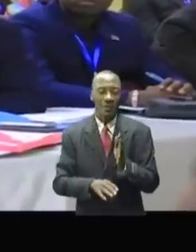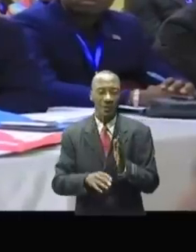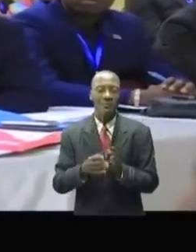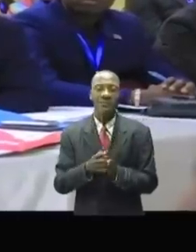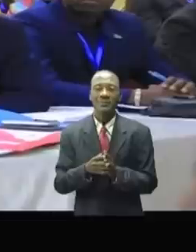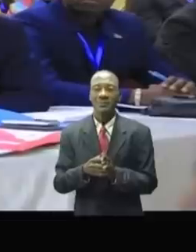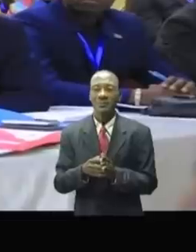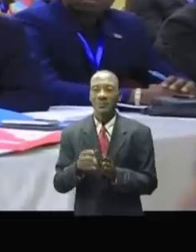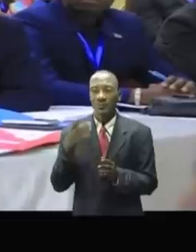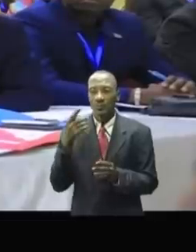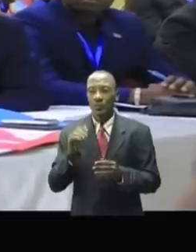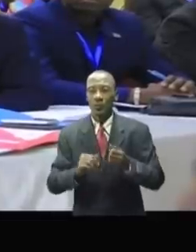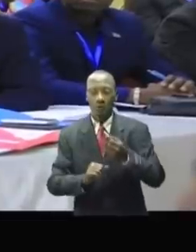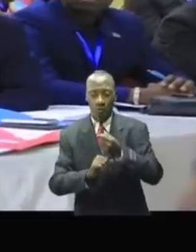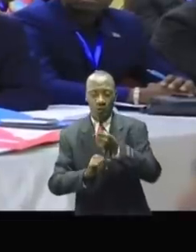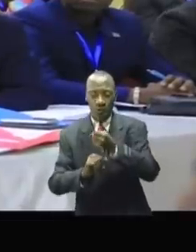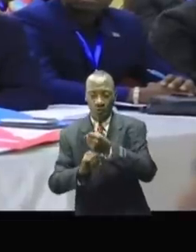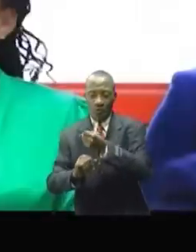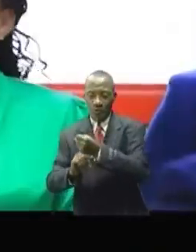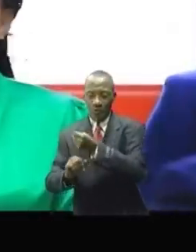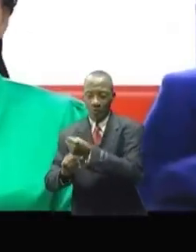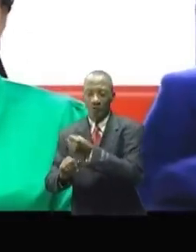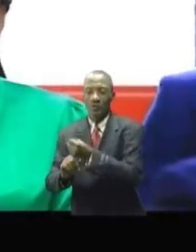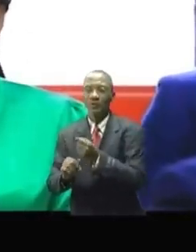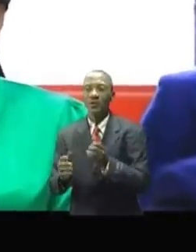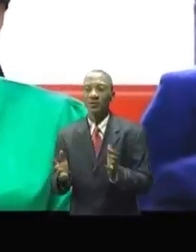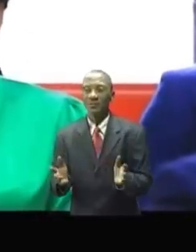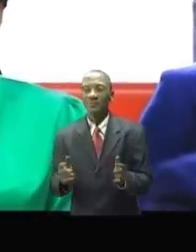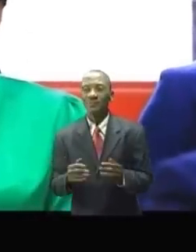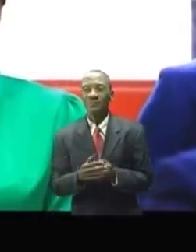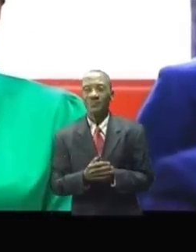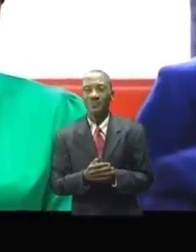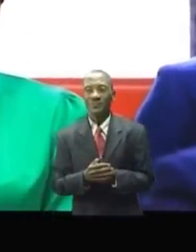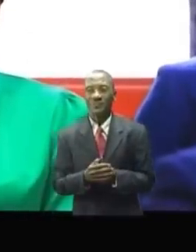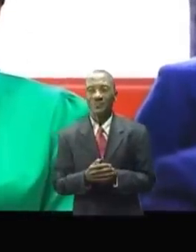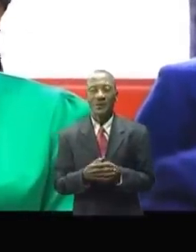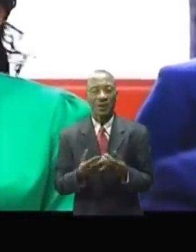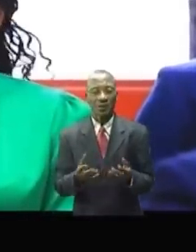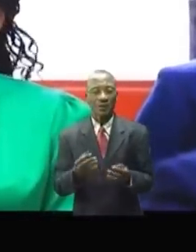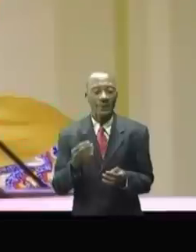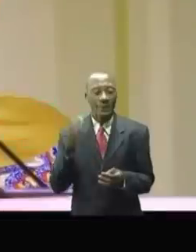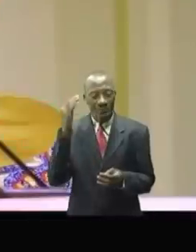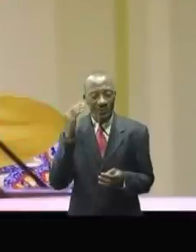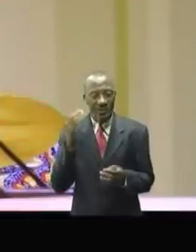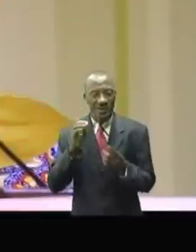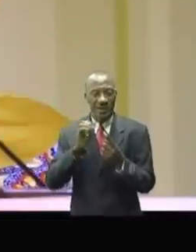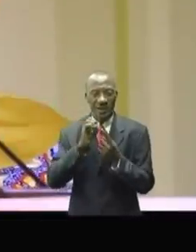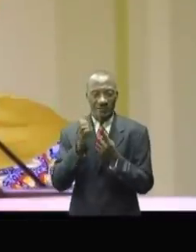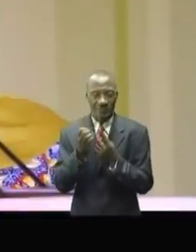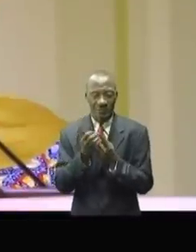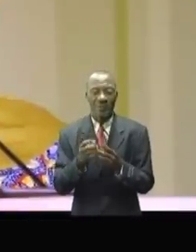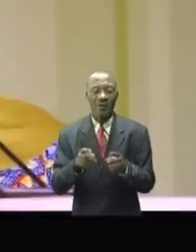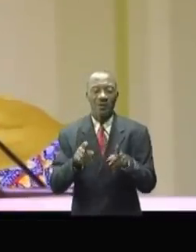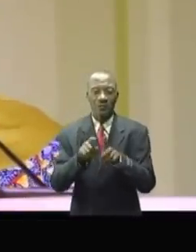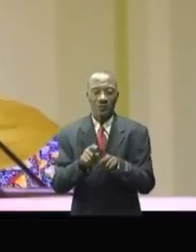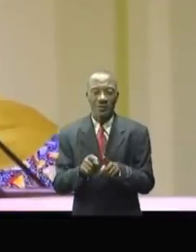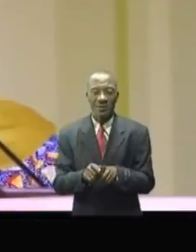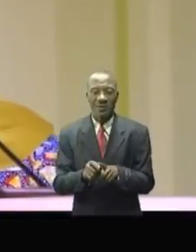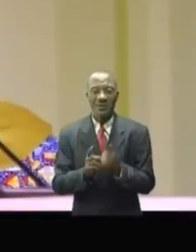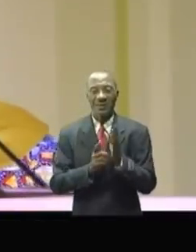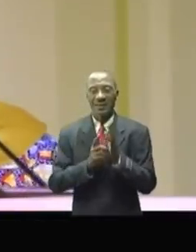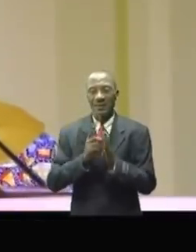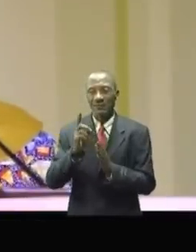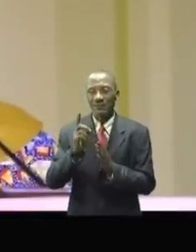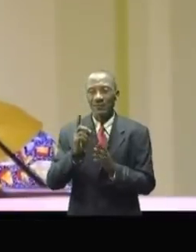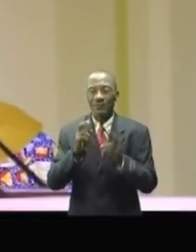conventions. C'est sur une note de satisfaction que la ministre d'État, ministre de l'Environnement et du Développement durable, F. Bazaïba, a